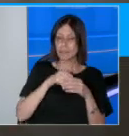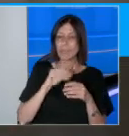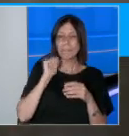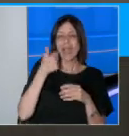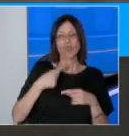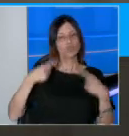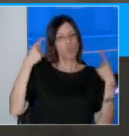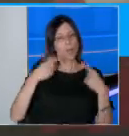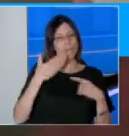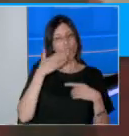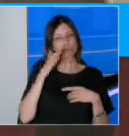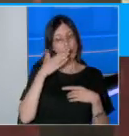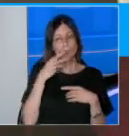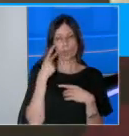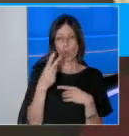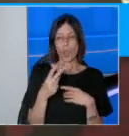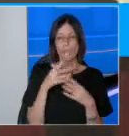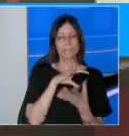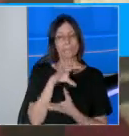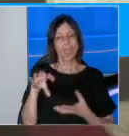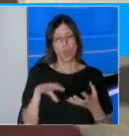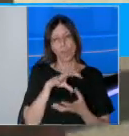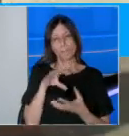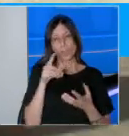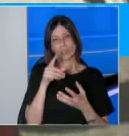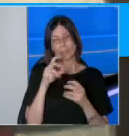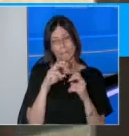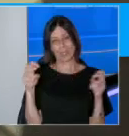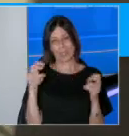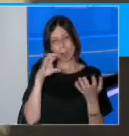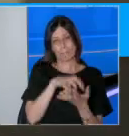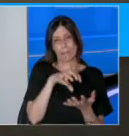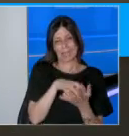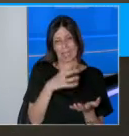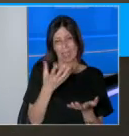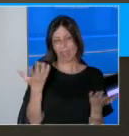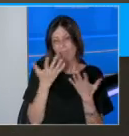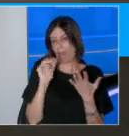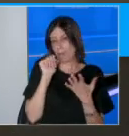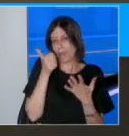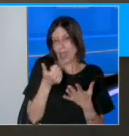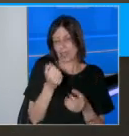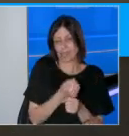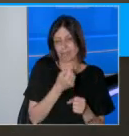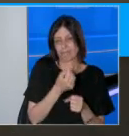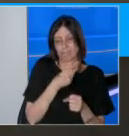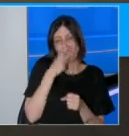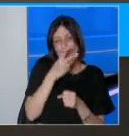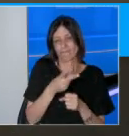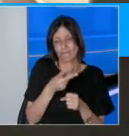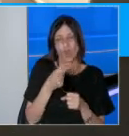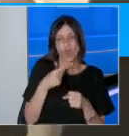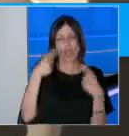ירושלים, אנחנו רואים כאן את המאומות והתפרויות בעיר, בבירה שלנו. איך מחר יעבור כאן היום? אתה